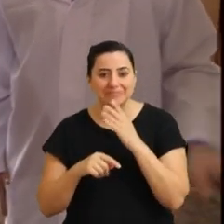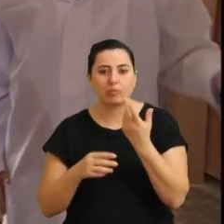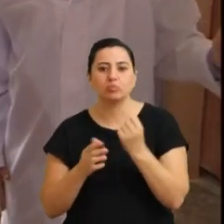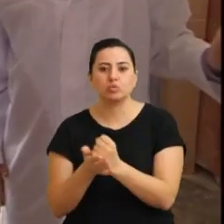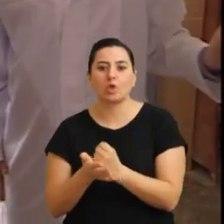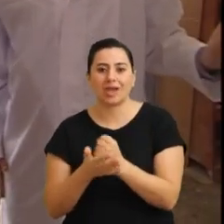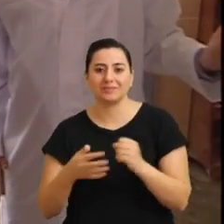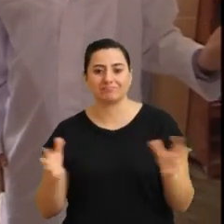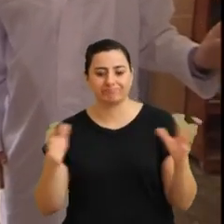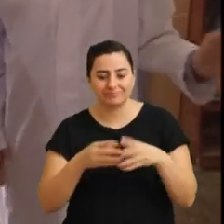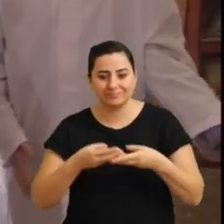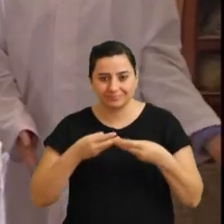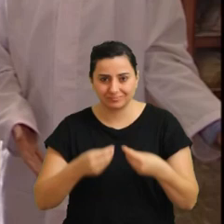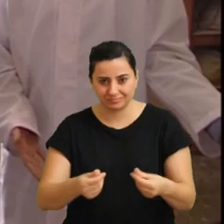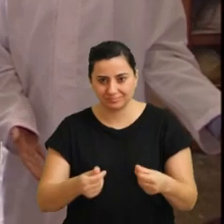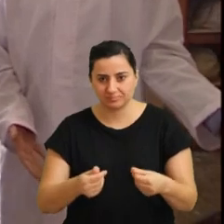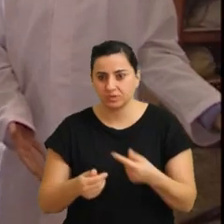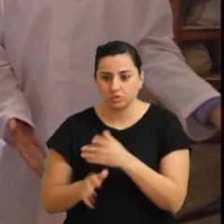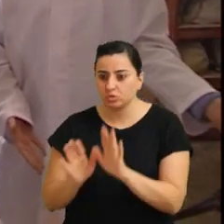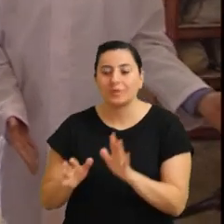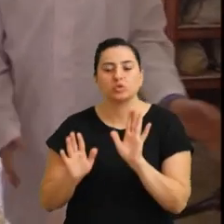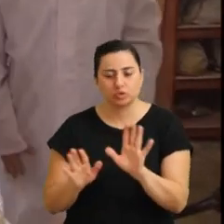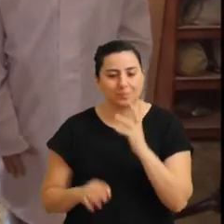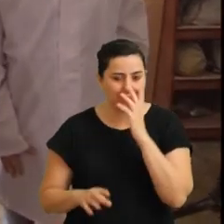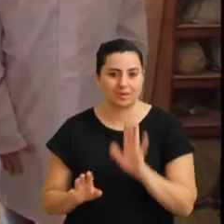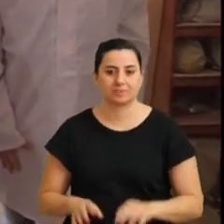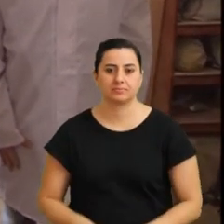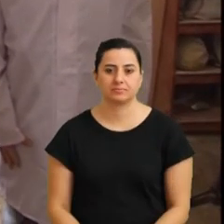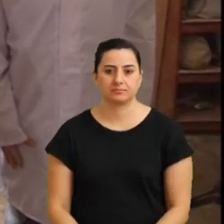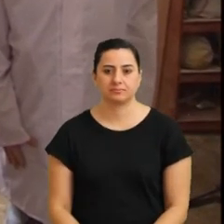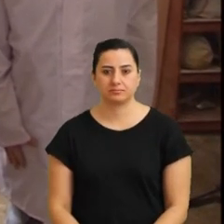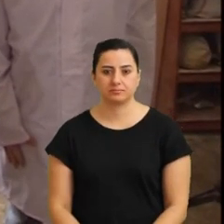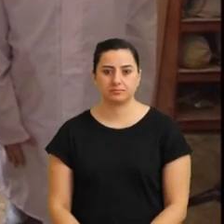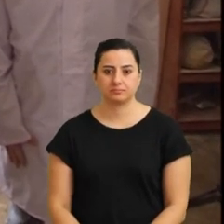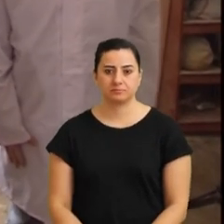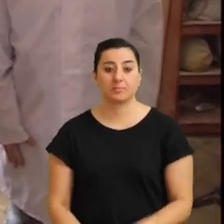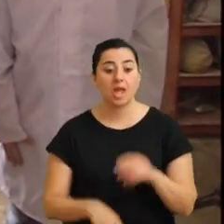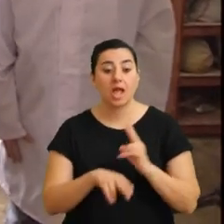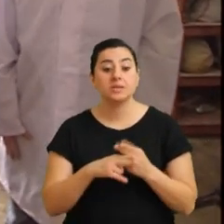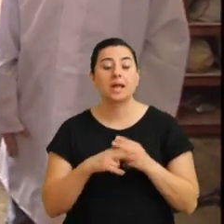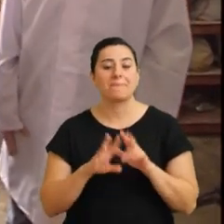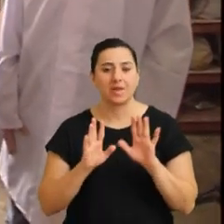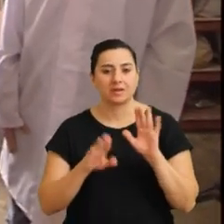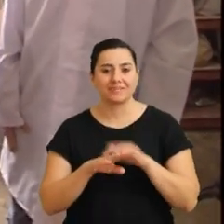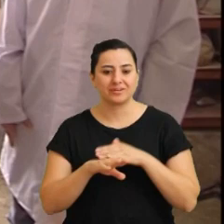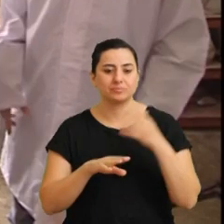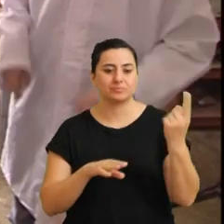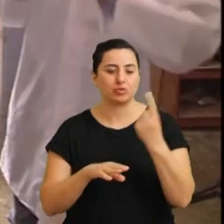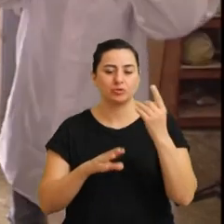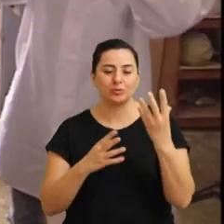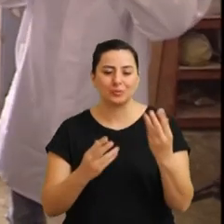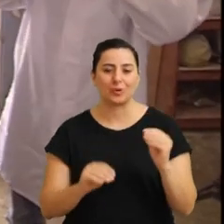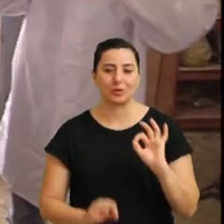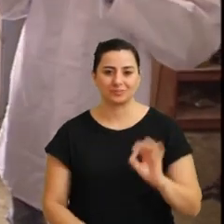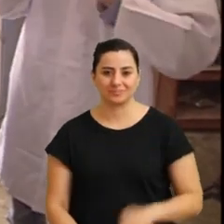öğüttük. Makine durmadı. Makine duracak. Duracak. Tamam. Acele etme. Evet. Gözüme gözüme kaçtı